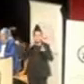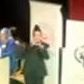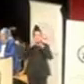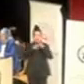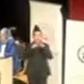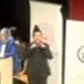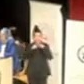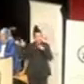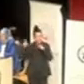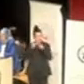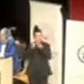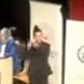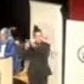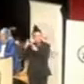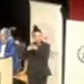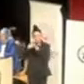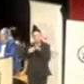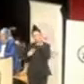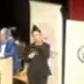arayüzünü görüyoruz.